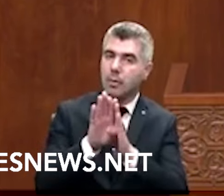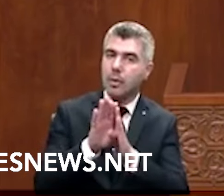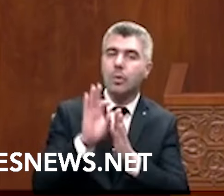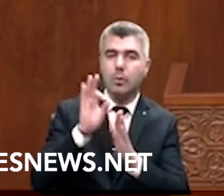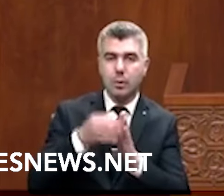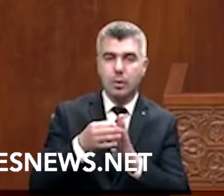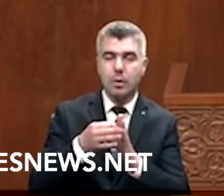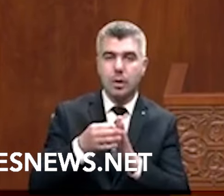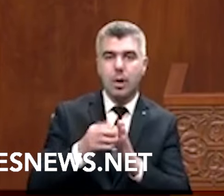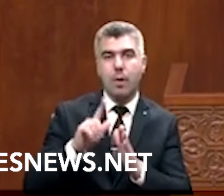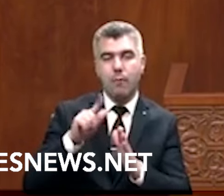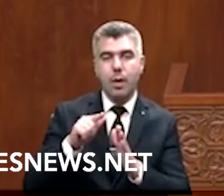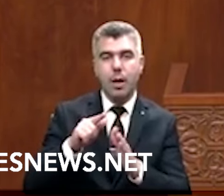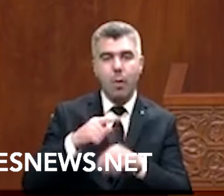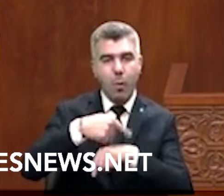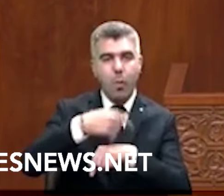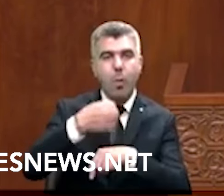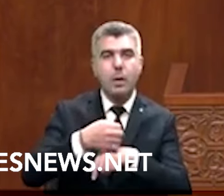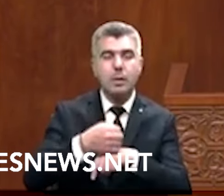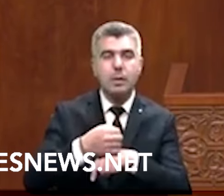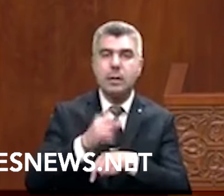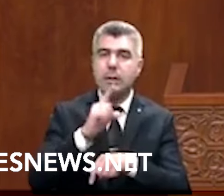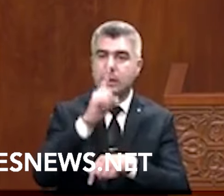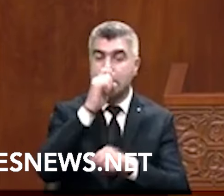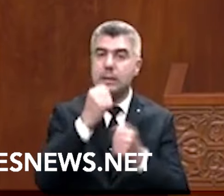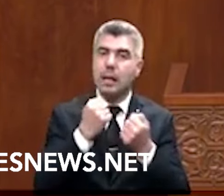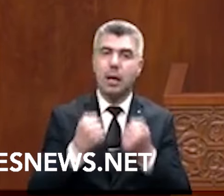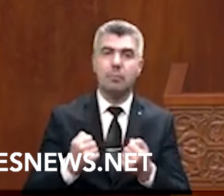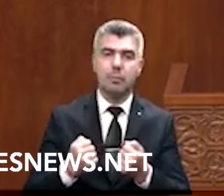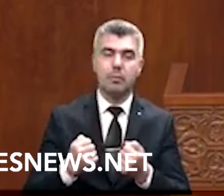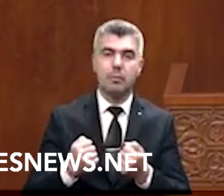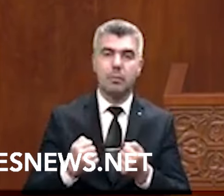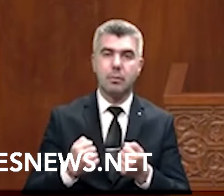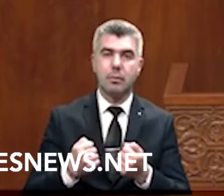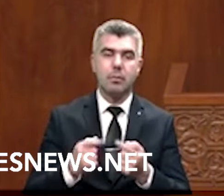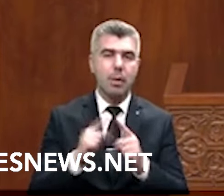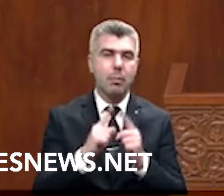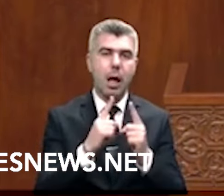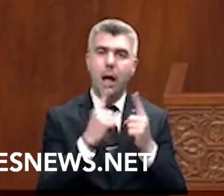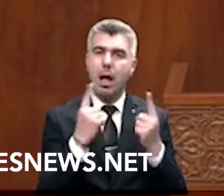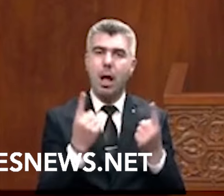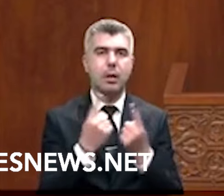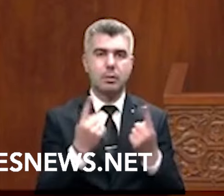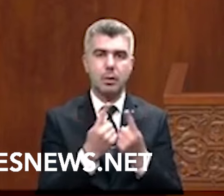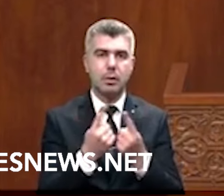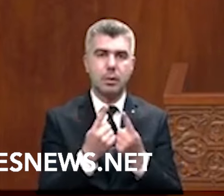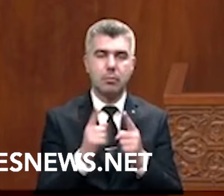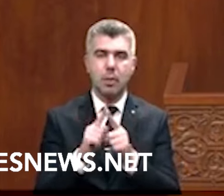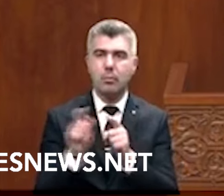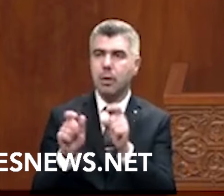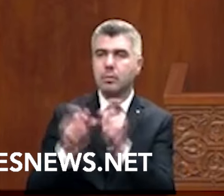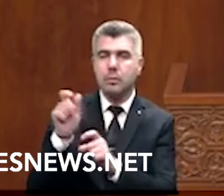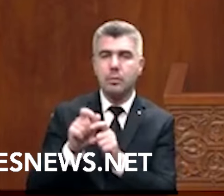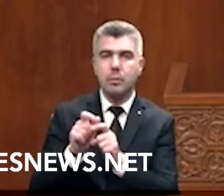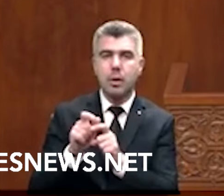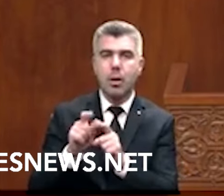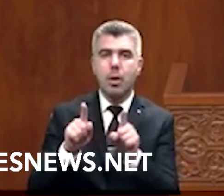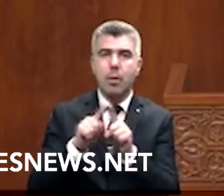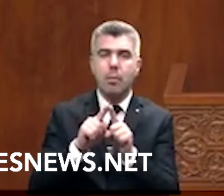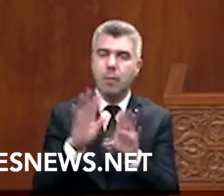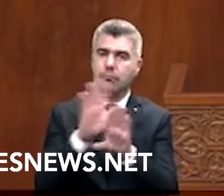عاليا لا سما في ظرفيه غير مساعده ولذلك طبيعي ان يصاب خصوم النجاح بالهدا